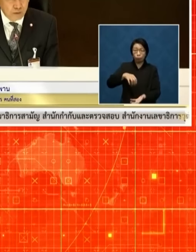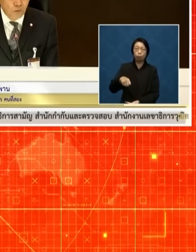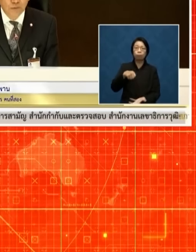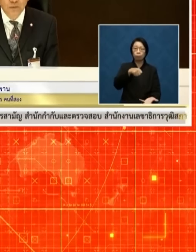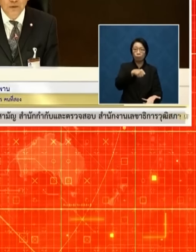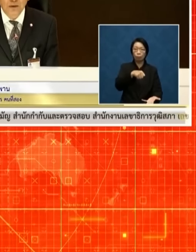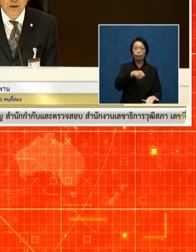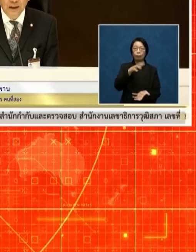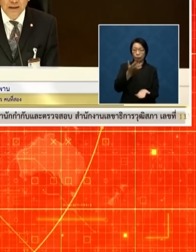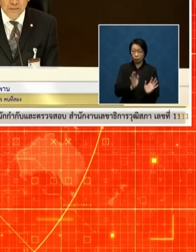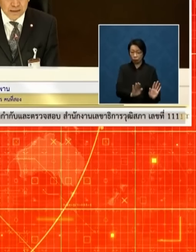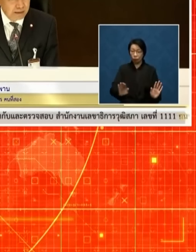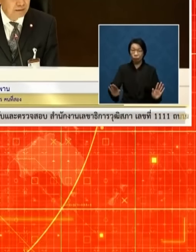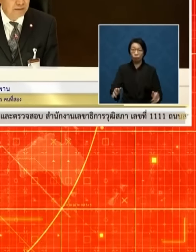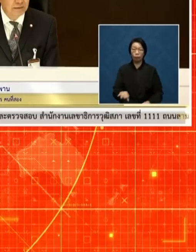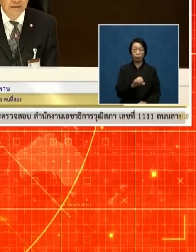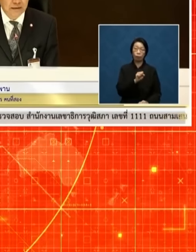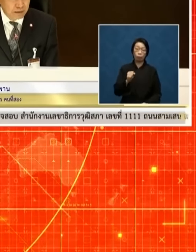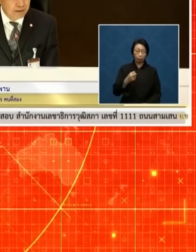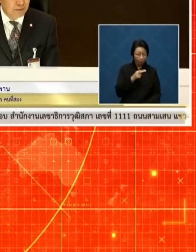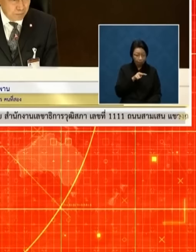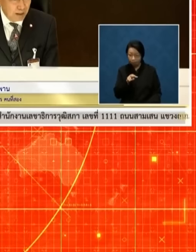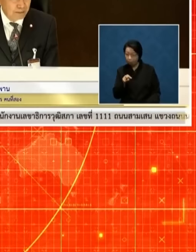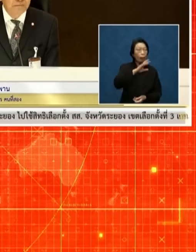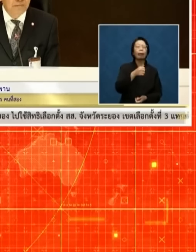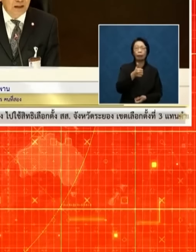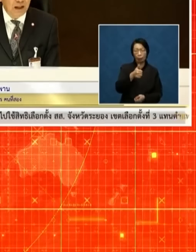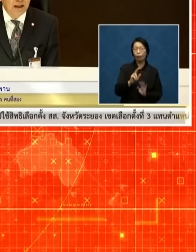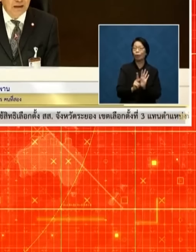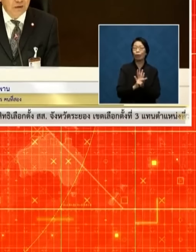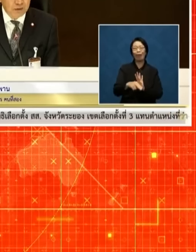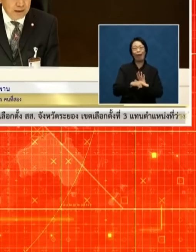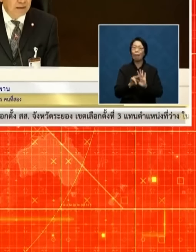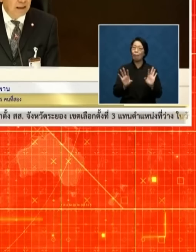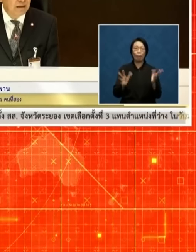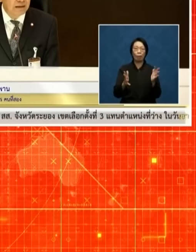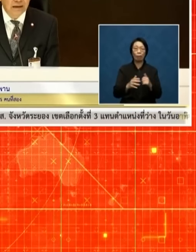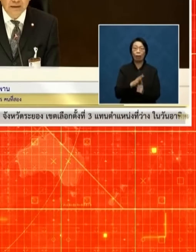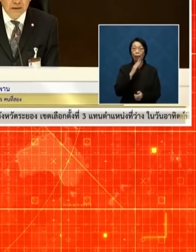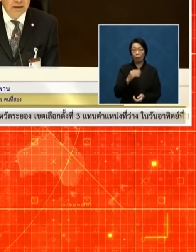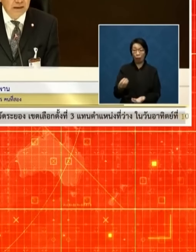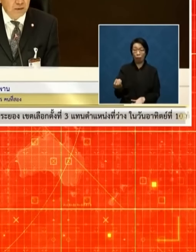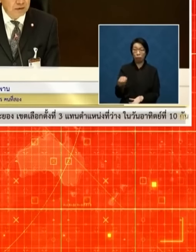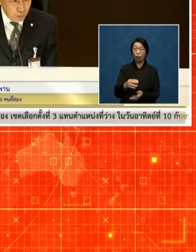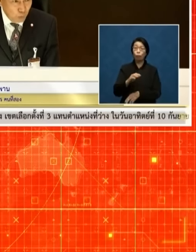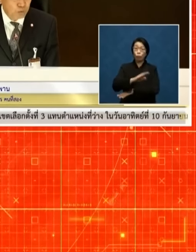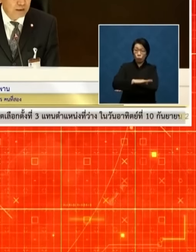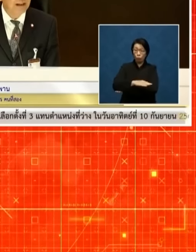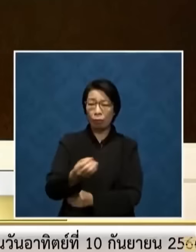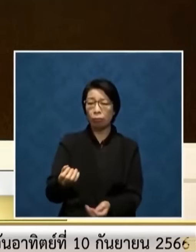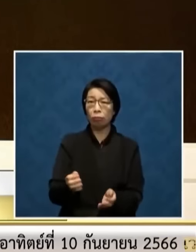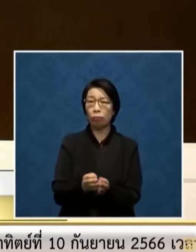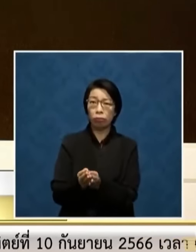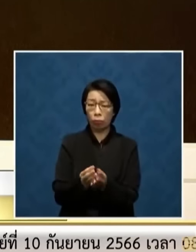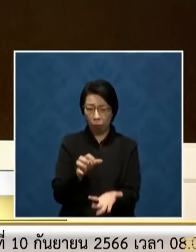ให้ใส่ถุงแล้วก็ให้สมาชิกหรือเจ้าหน้าที่เอากลับบ้าน เพราะฉะนั้นเรื่องนี้ไม่ผิดแต่ประการใดค่ะแล้วสส